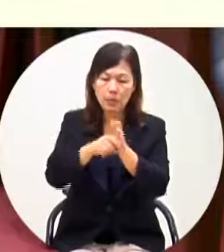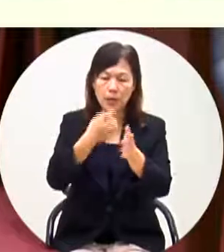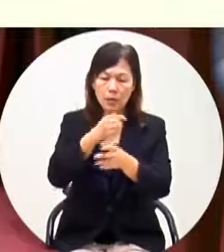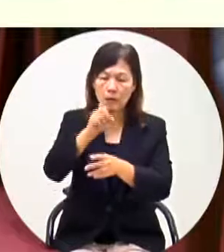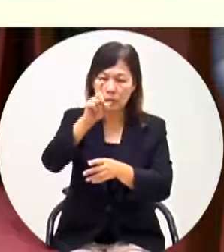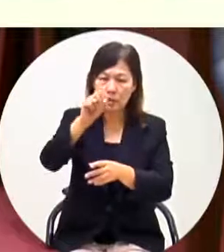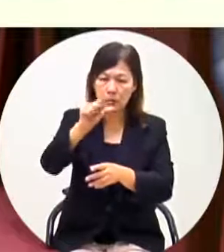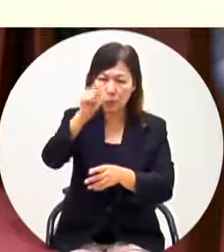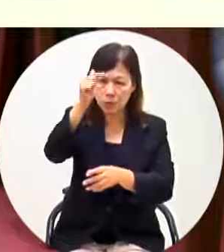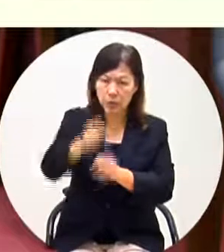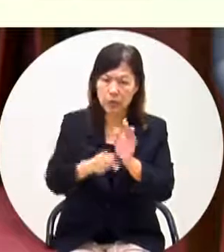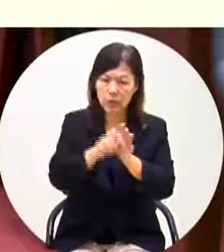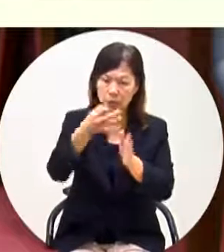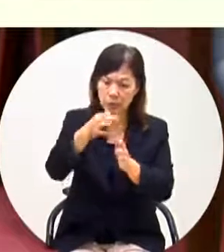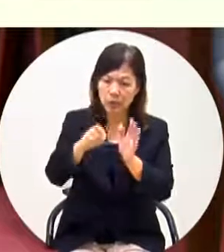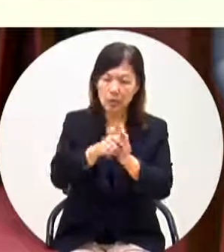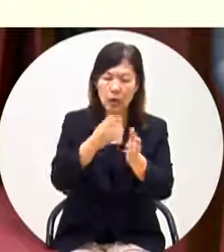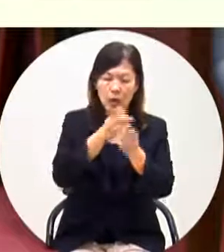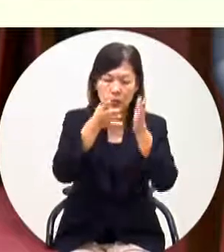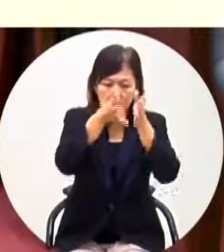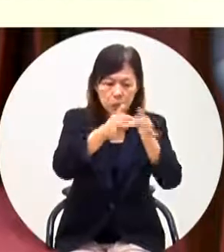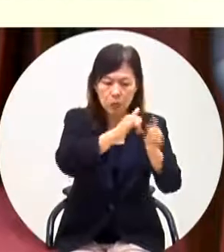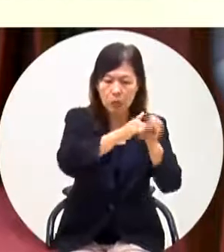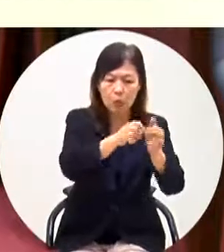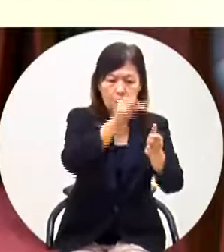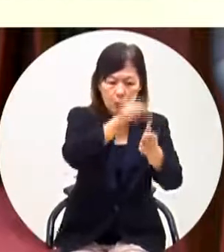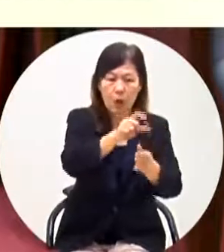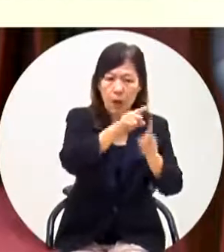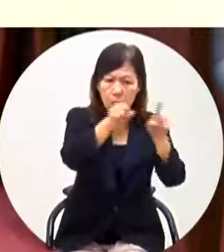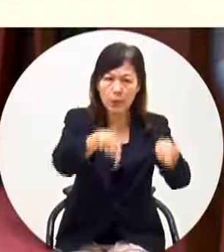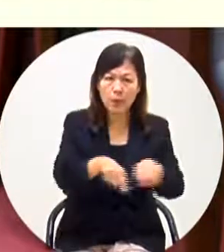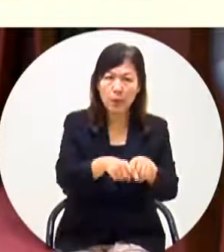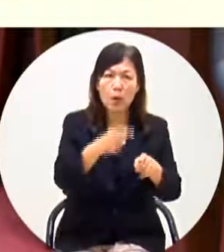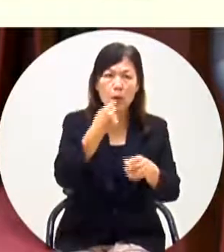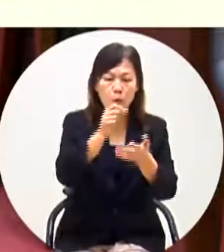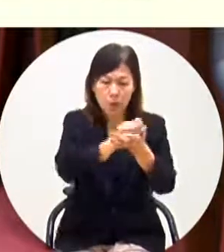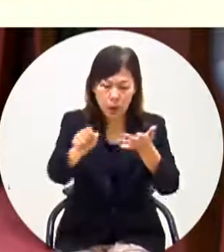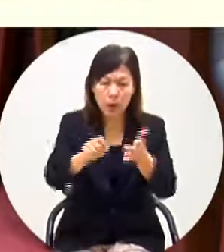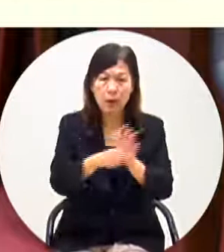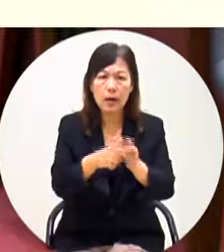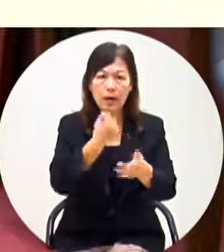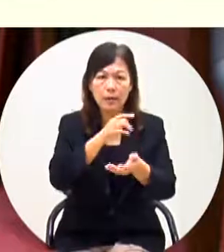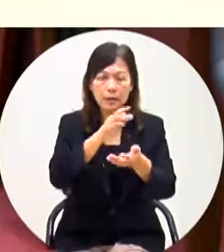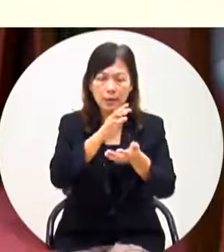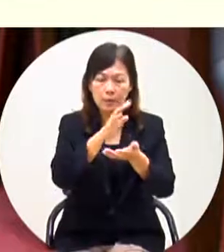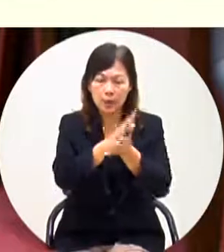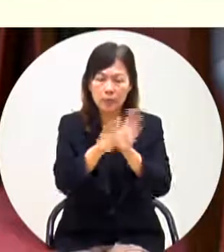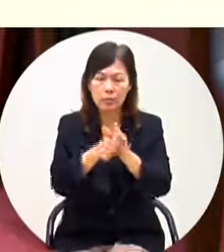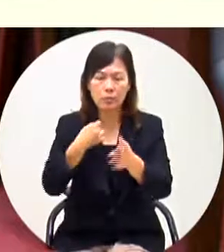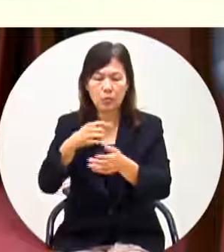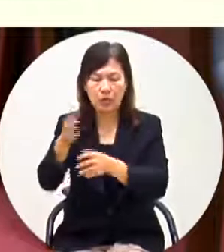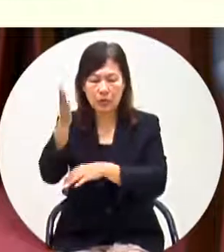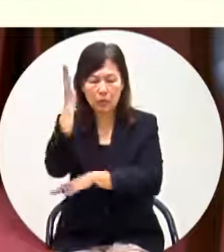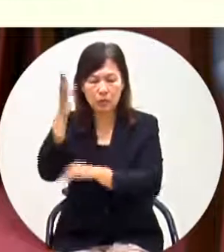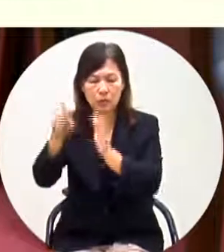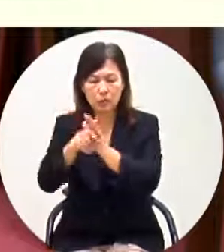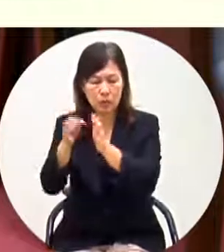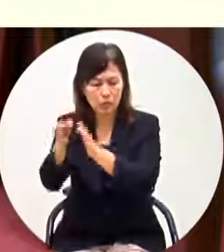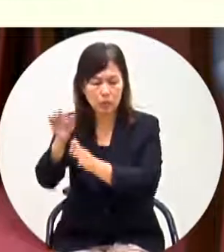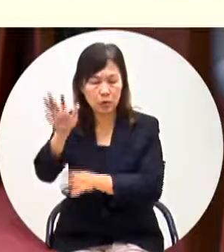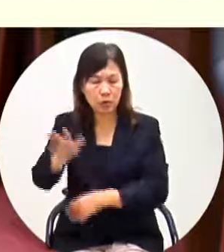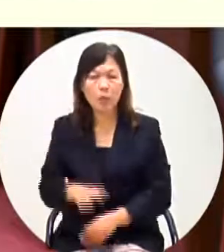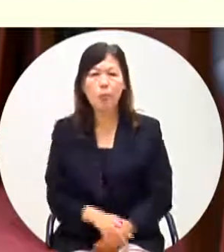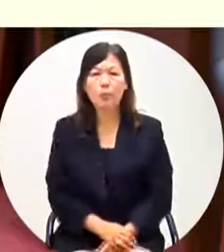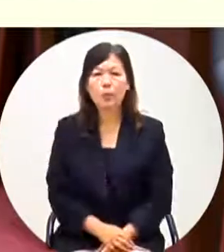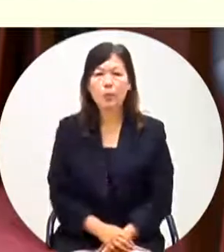洋单，充实我们高雄市政府的荷包。但是如果这是为了要解决